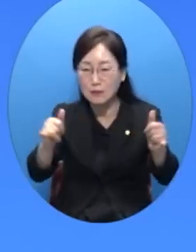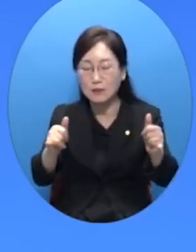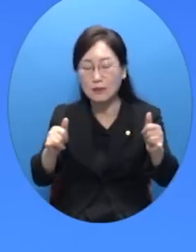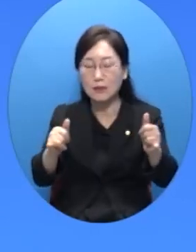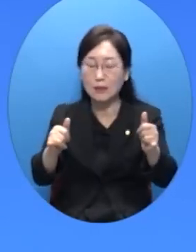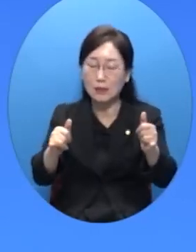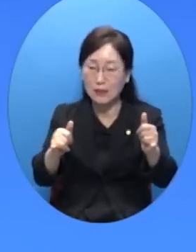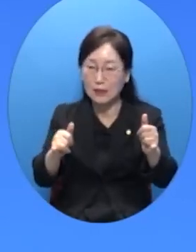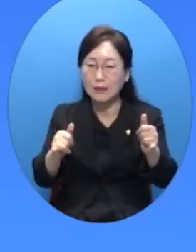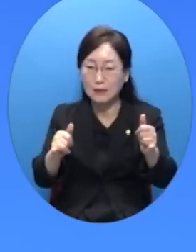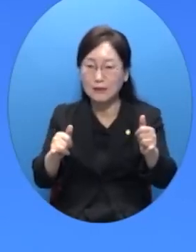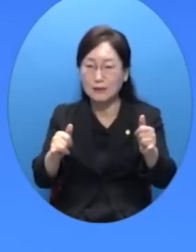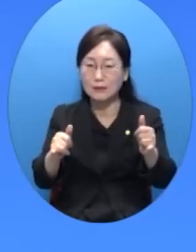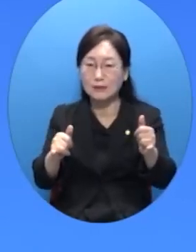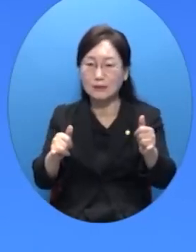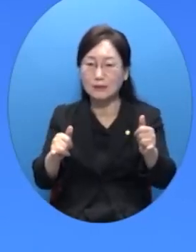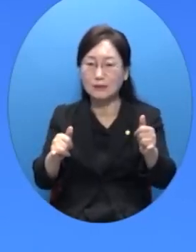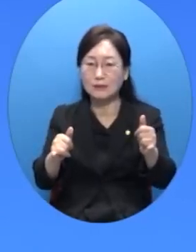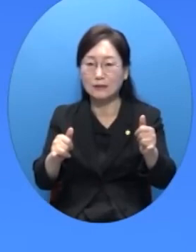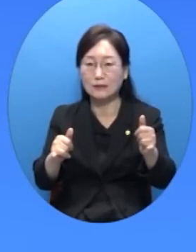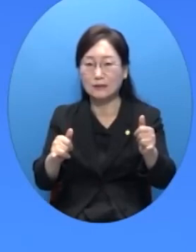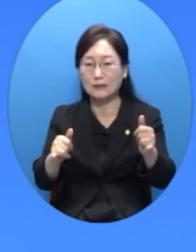백성들하고